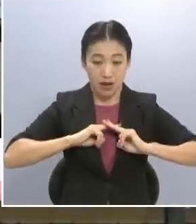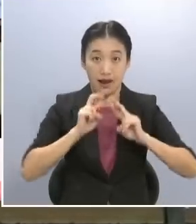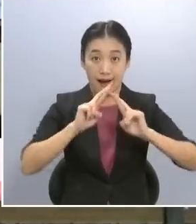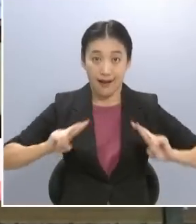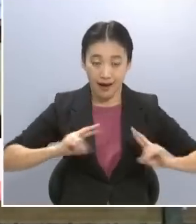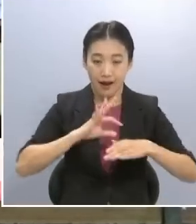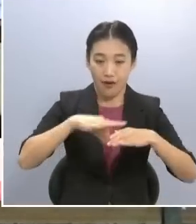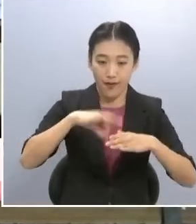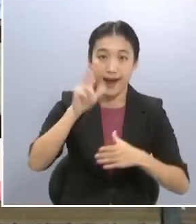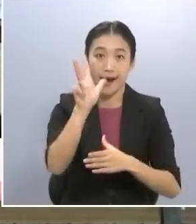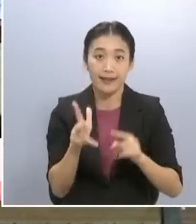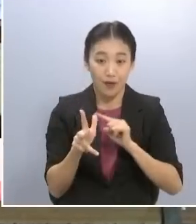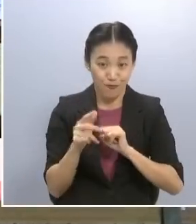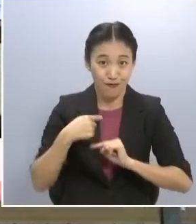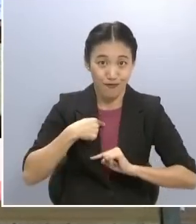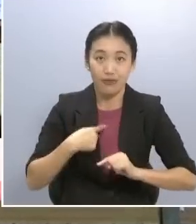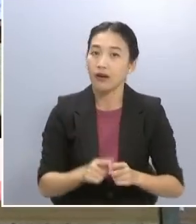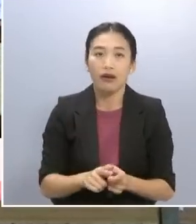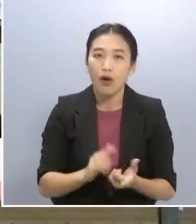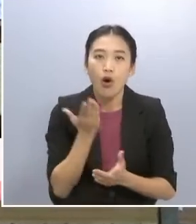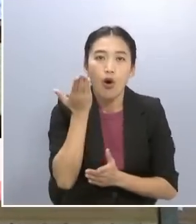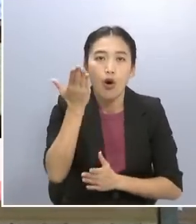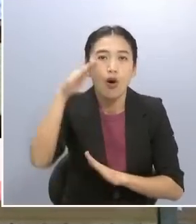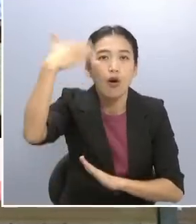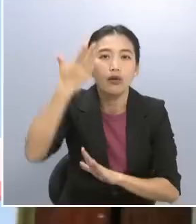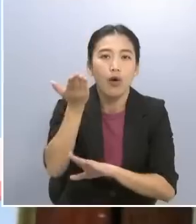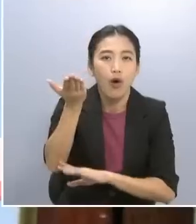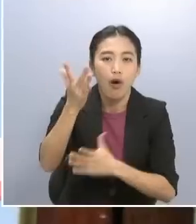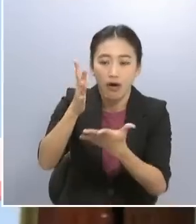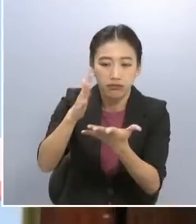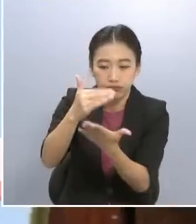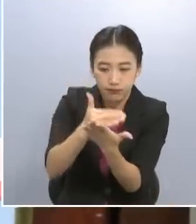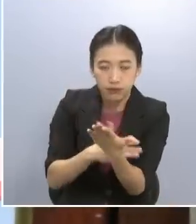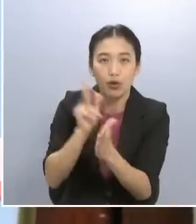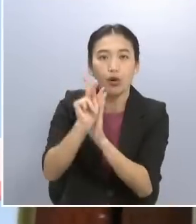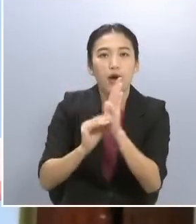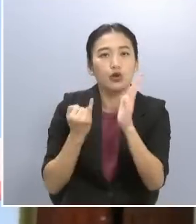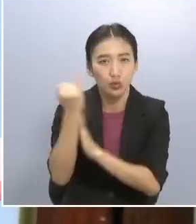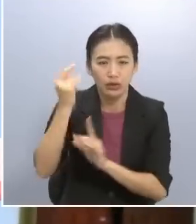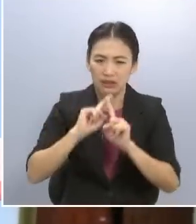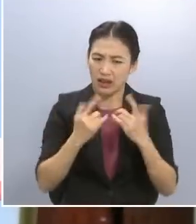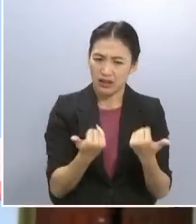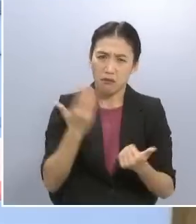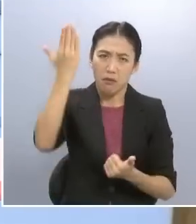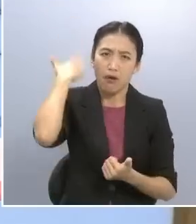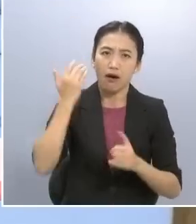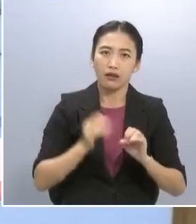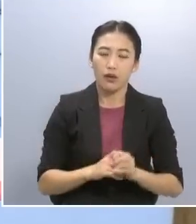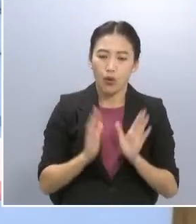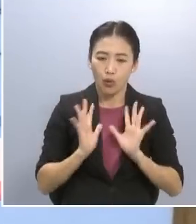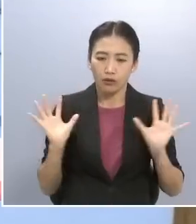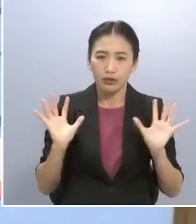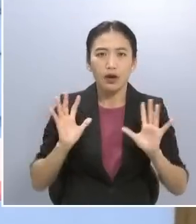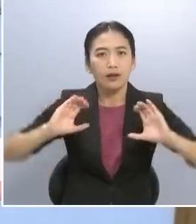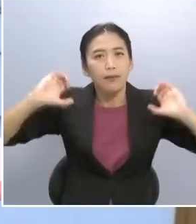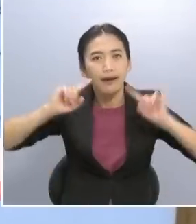ครับไม่เคยมีเจ้าหน้าที่เนี่ยเข้ามาขอตรวจสอบเลยมีวันนี้แหละฮะที่เข้ามาตรวจนะครับโดยเข้ามาขอดูใบอนุญาตกับตนเองซึ่งตนเองก็ได้แสดง